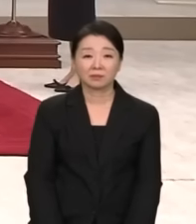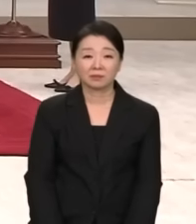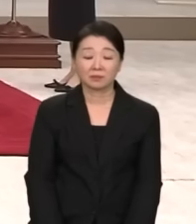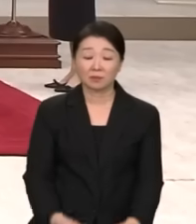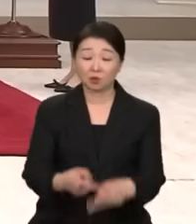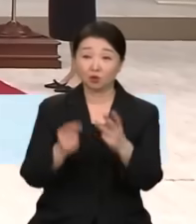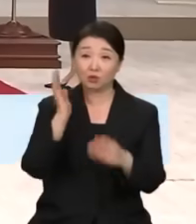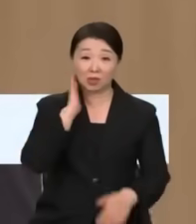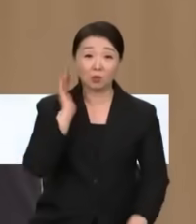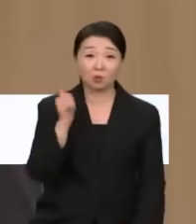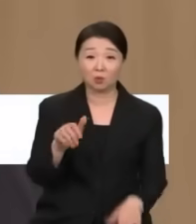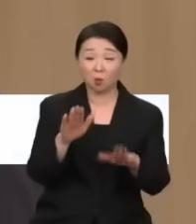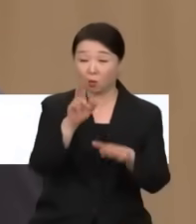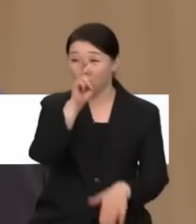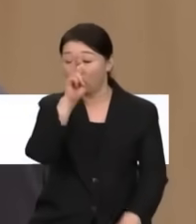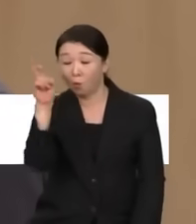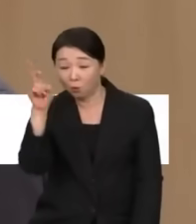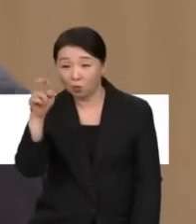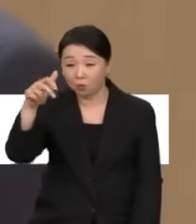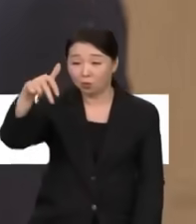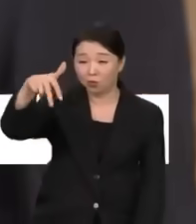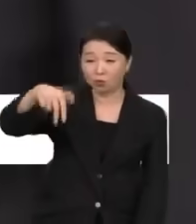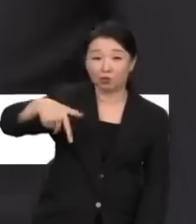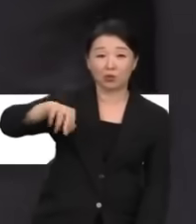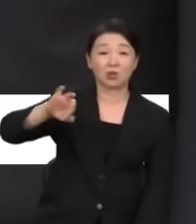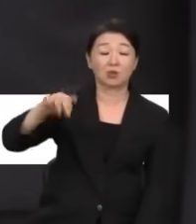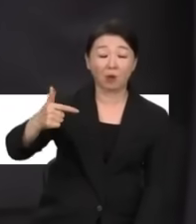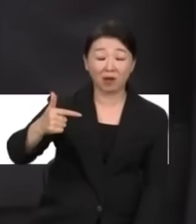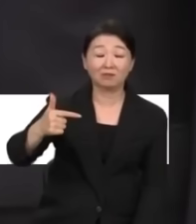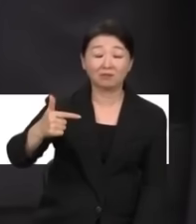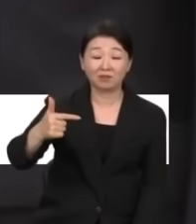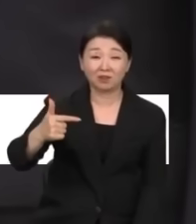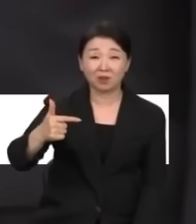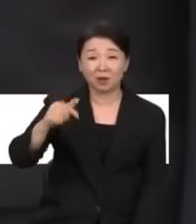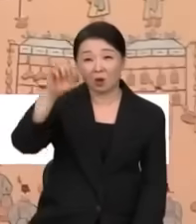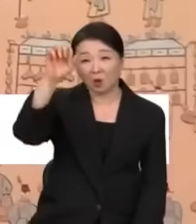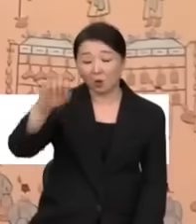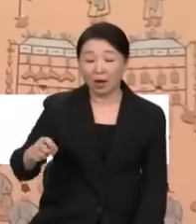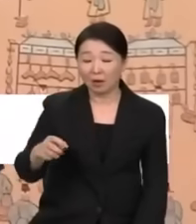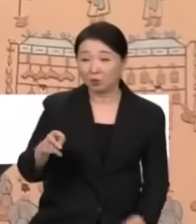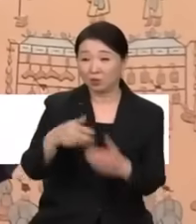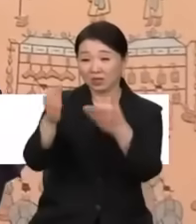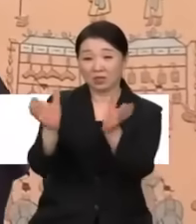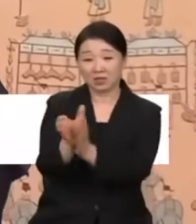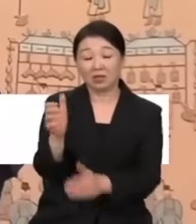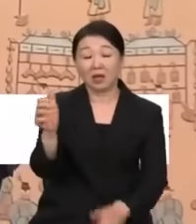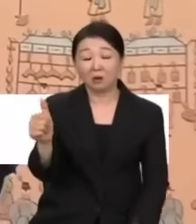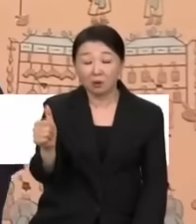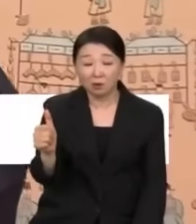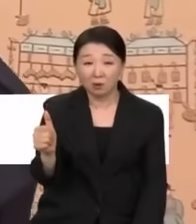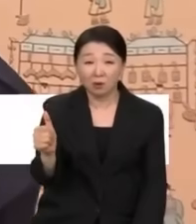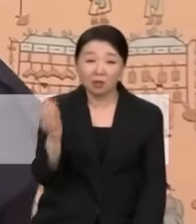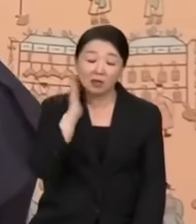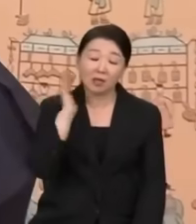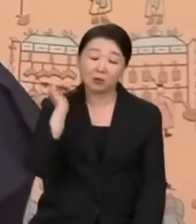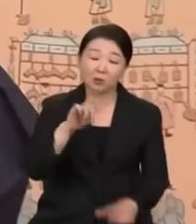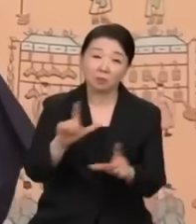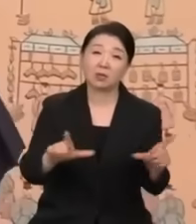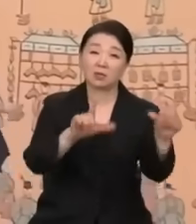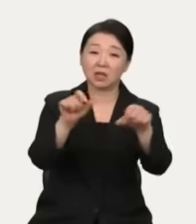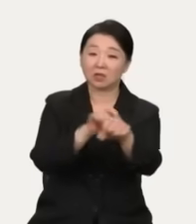윤석열 대통령은 오늘 오후 주기환 전 국민의힘 광주시당 위원장을 대통령 민생특보로